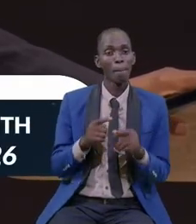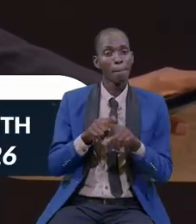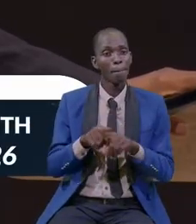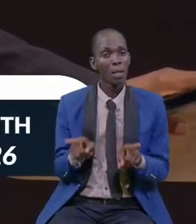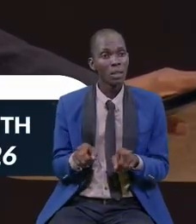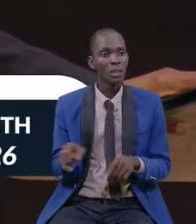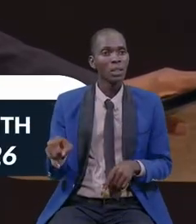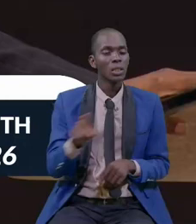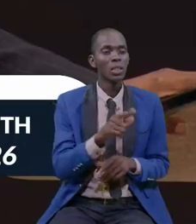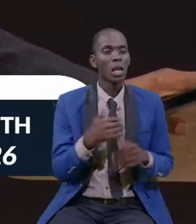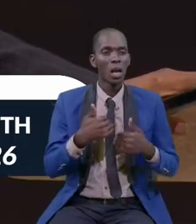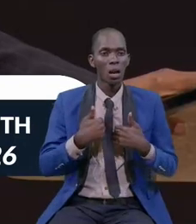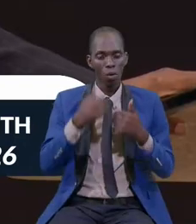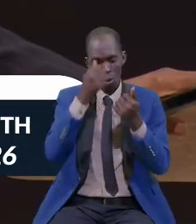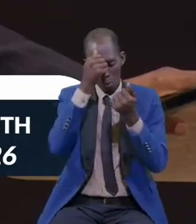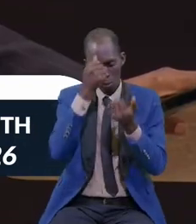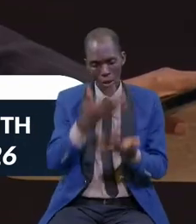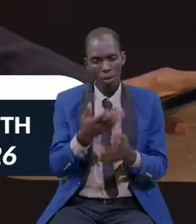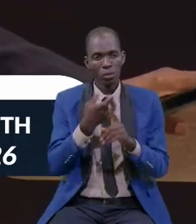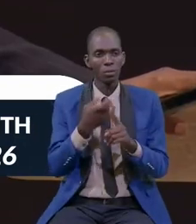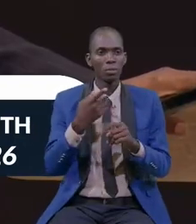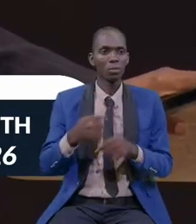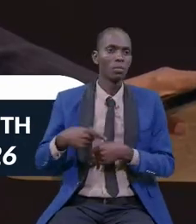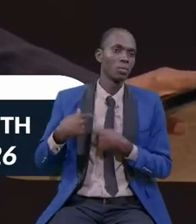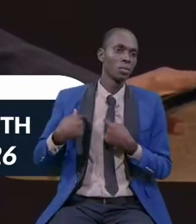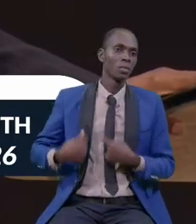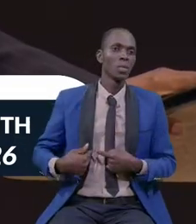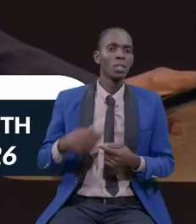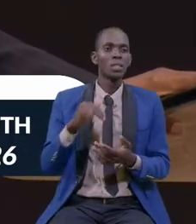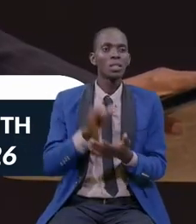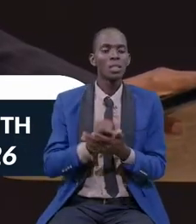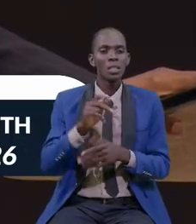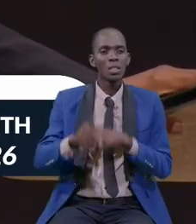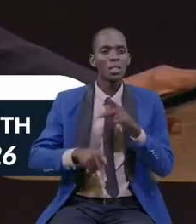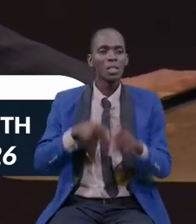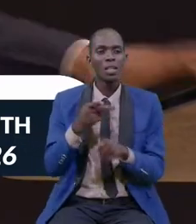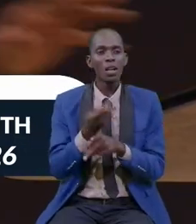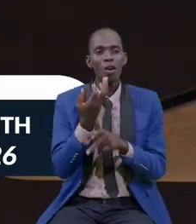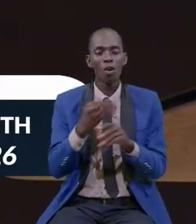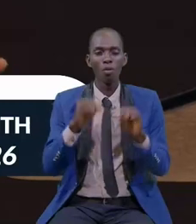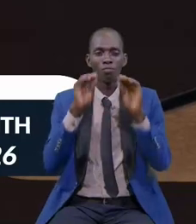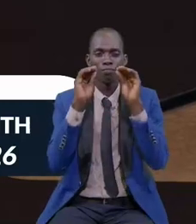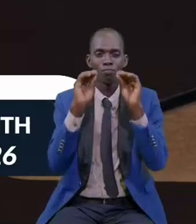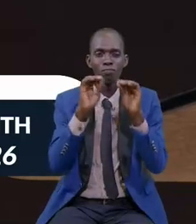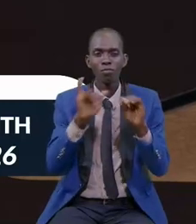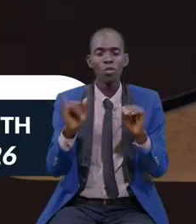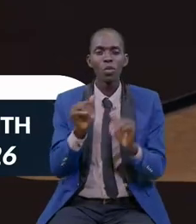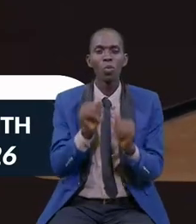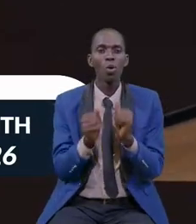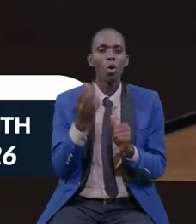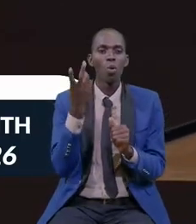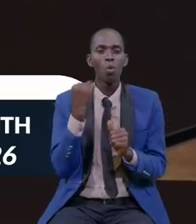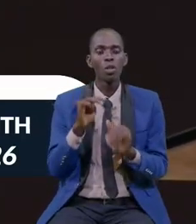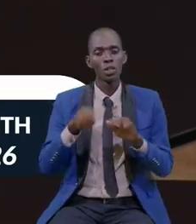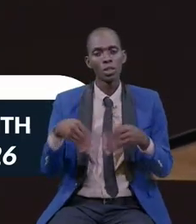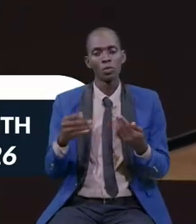péché vous avez obéi de cœur à la règle de doctrine dans laquelle vous avez